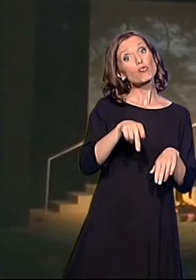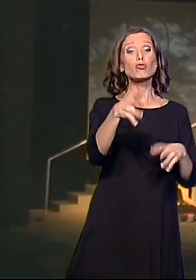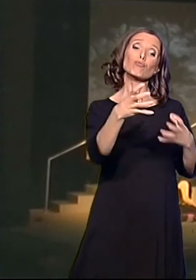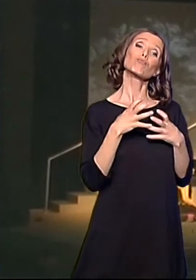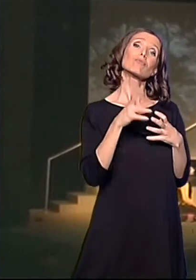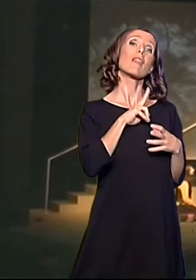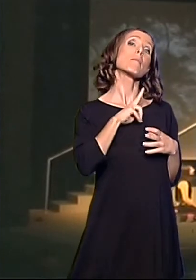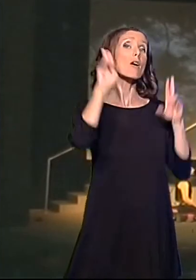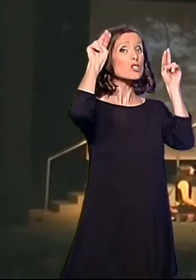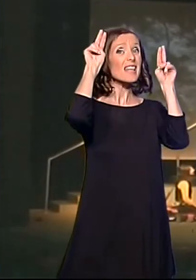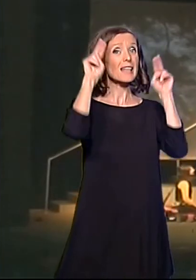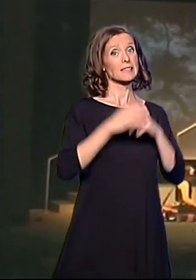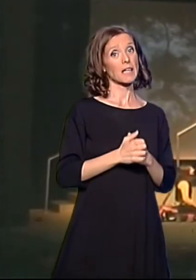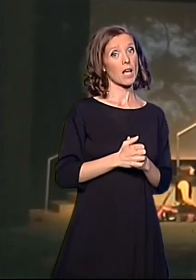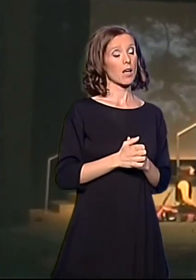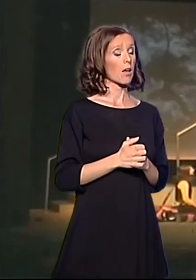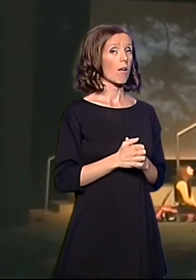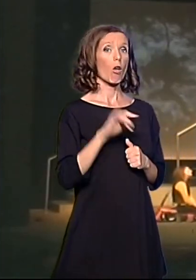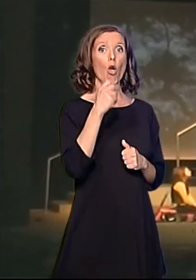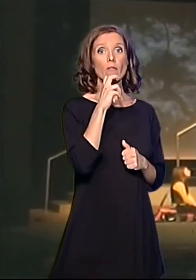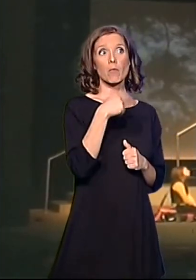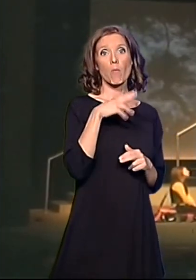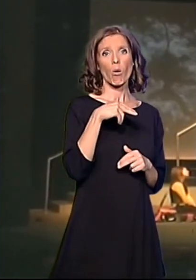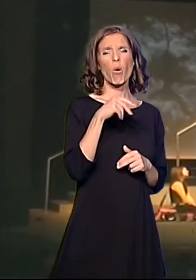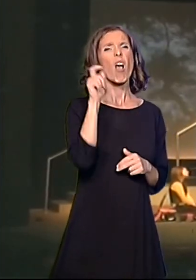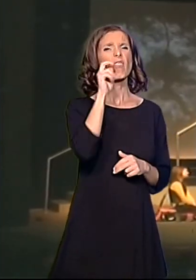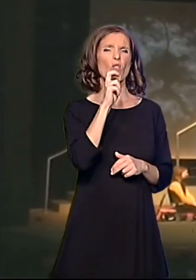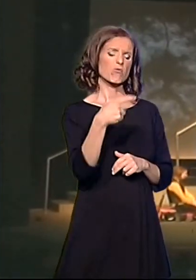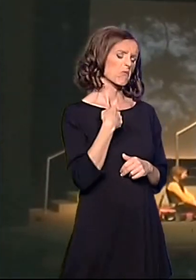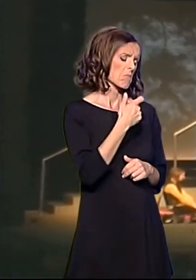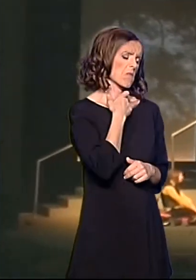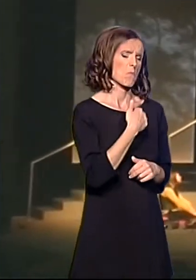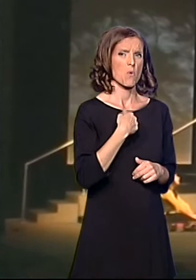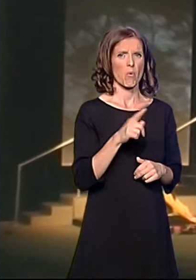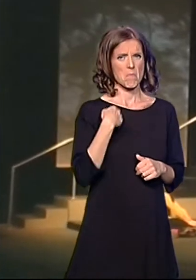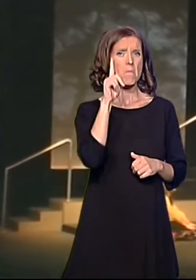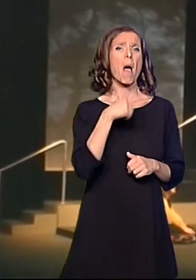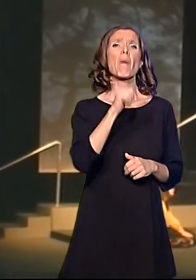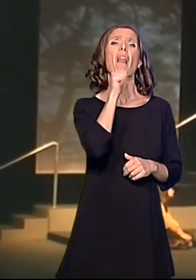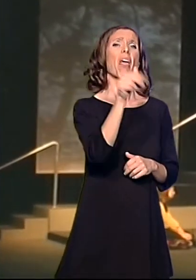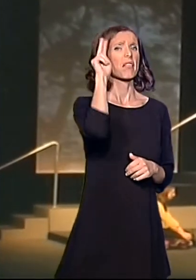Ja ne mogu.